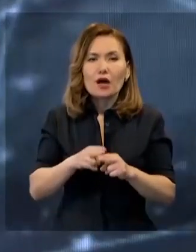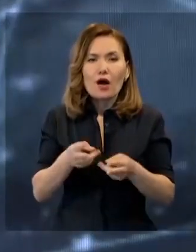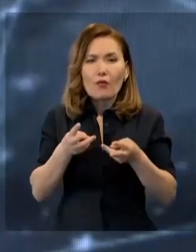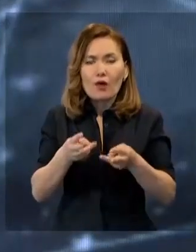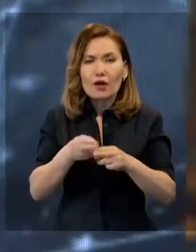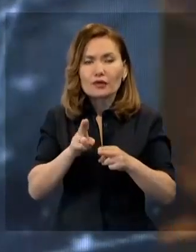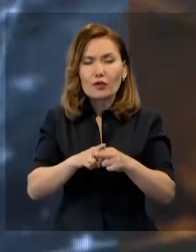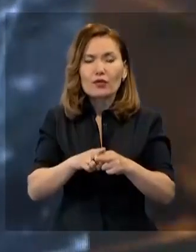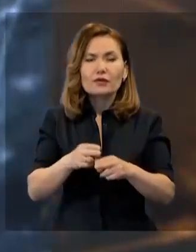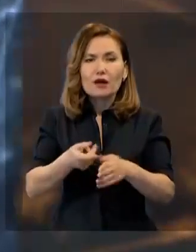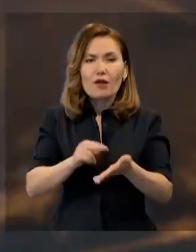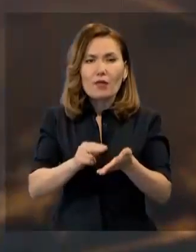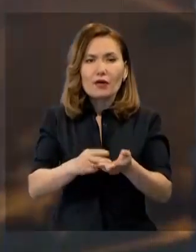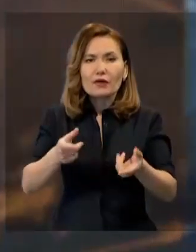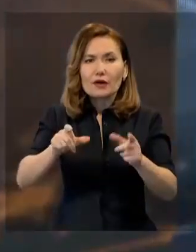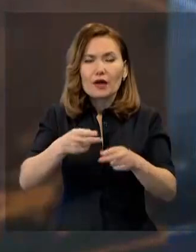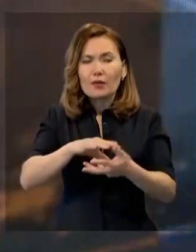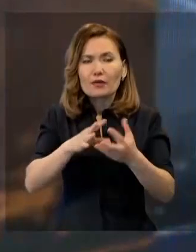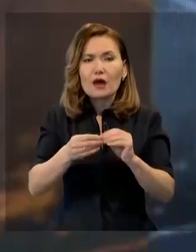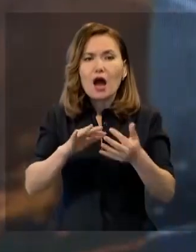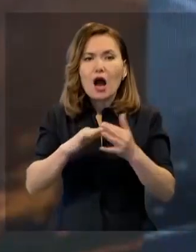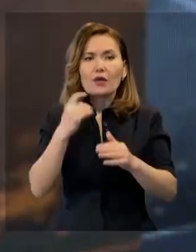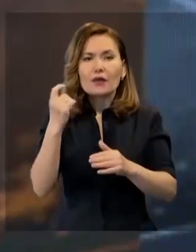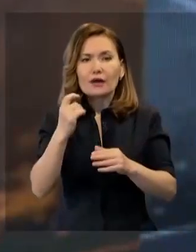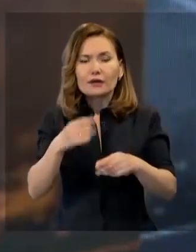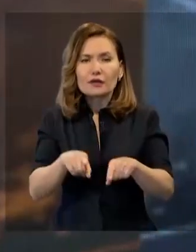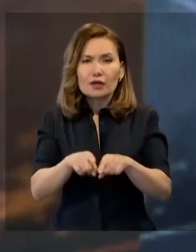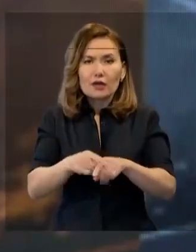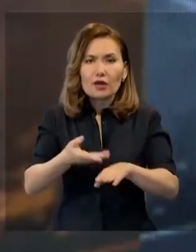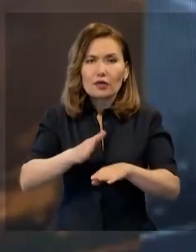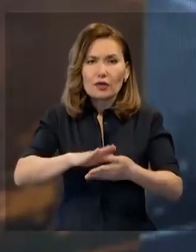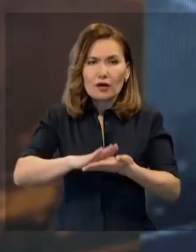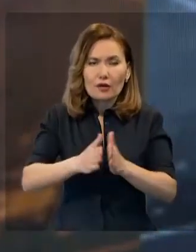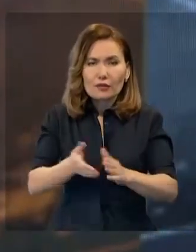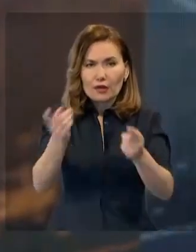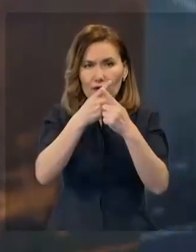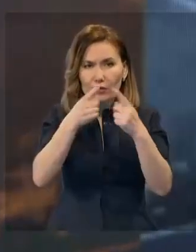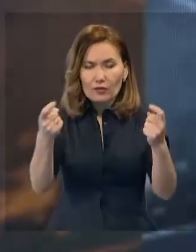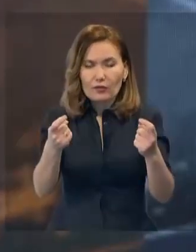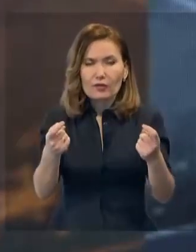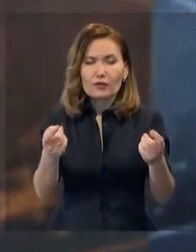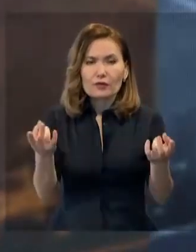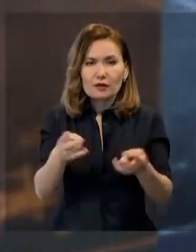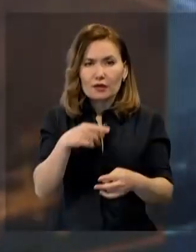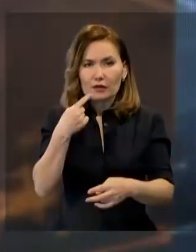құны шарықтап кеткен. Сол себепті билік ауыл шаруашылығы саласында төтенше жағдай жариялауға мәжбүр болған.